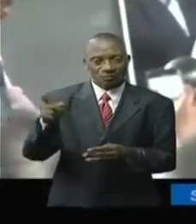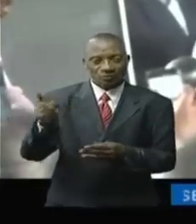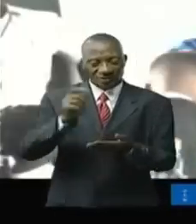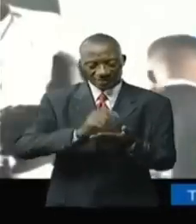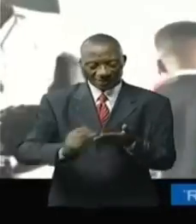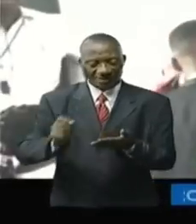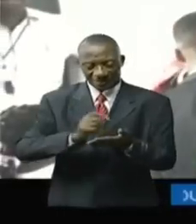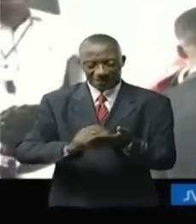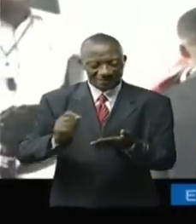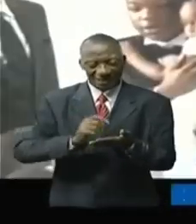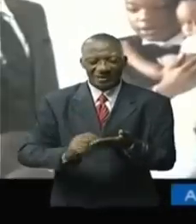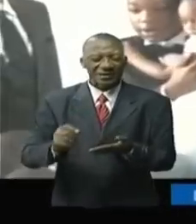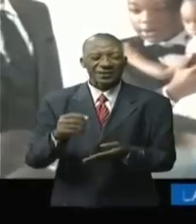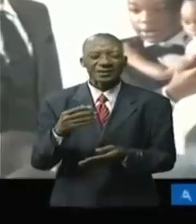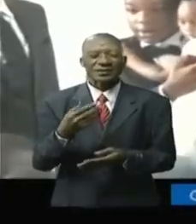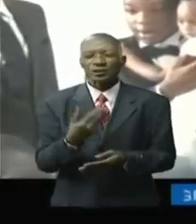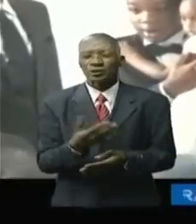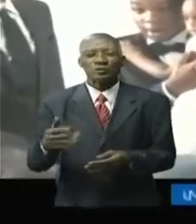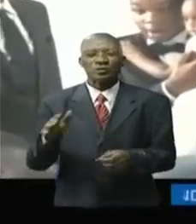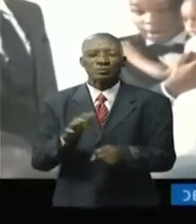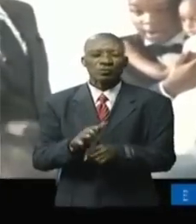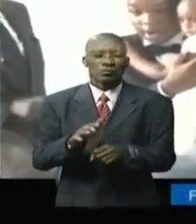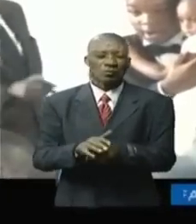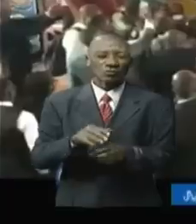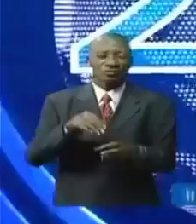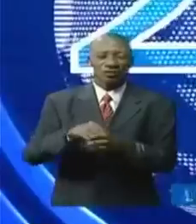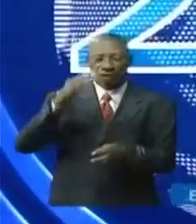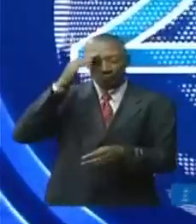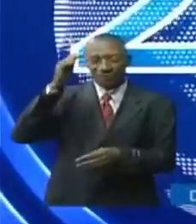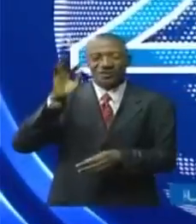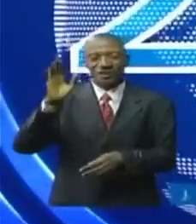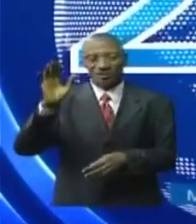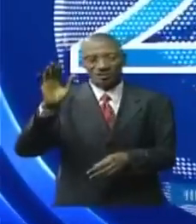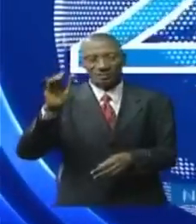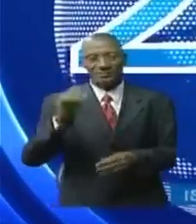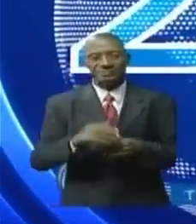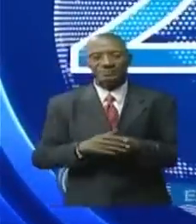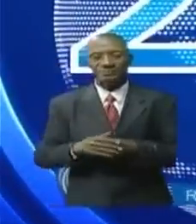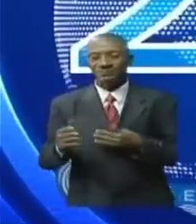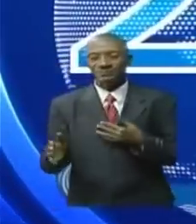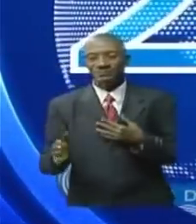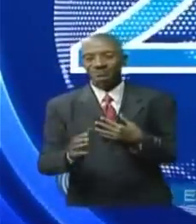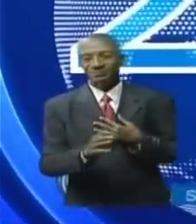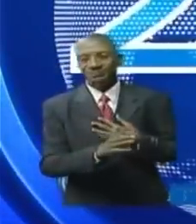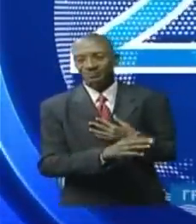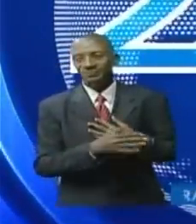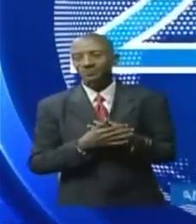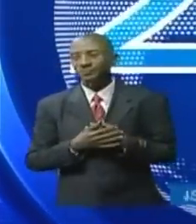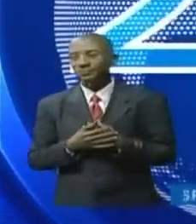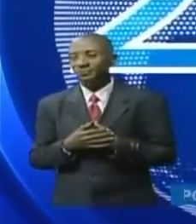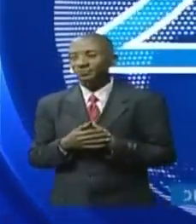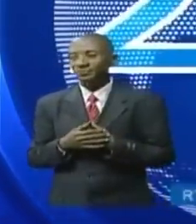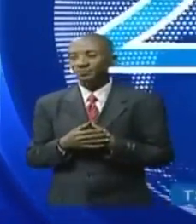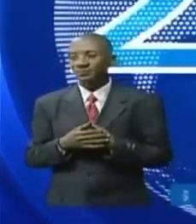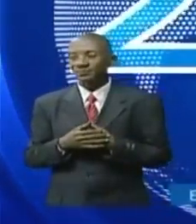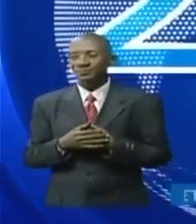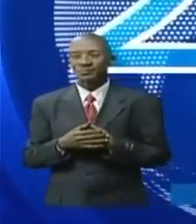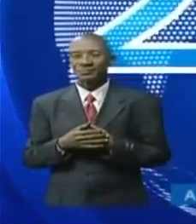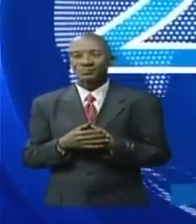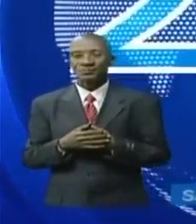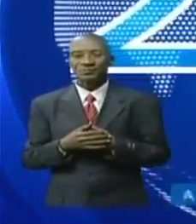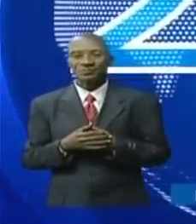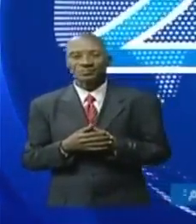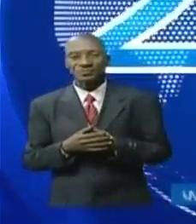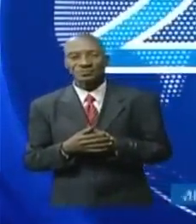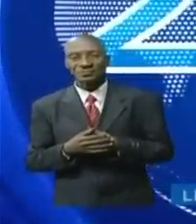du département des droits de l'université de Kinshasa. Les nouvelles de Nairobi, c'est décidé, les troupes